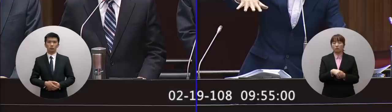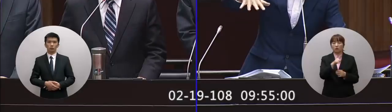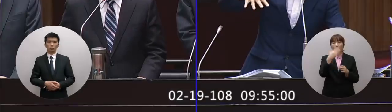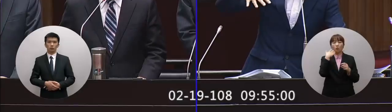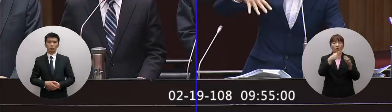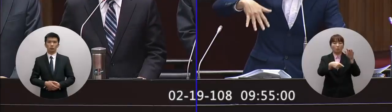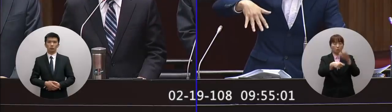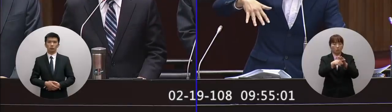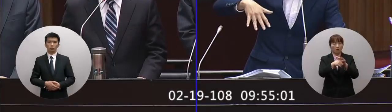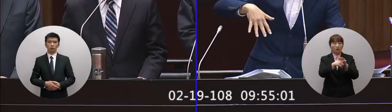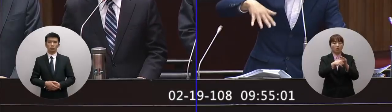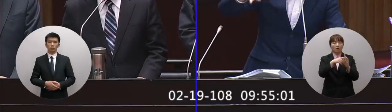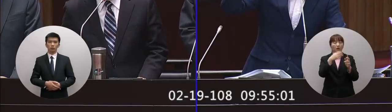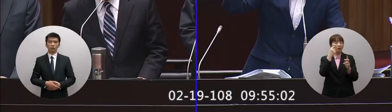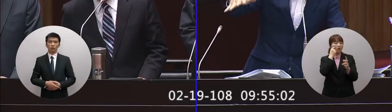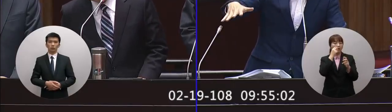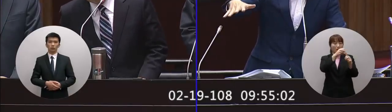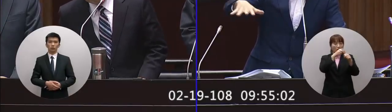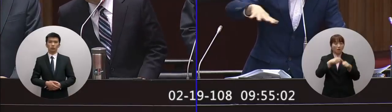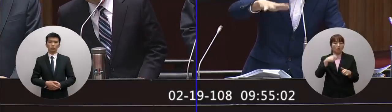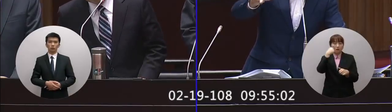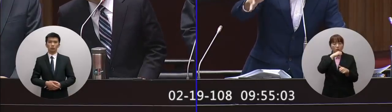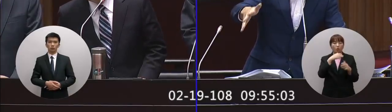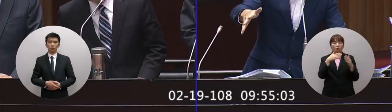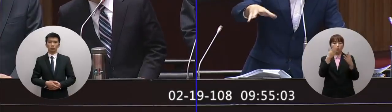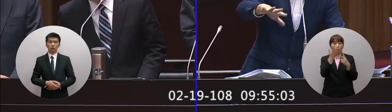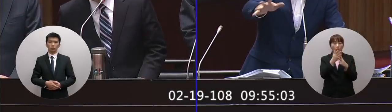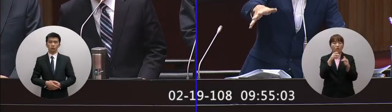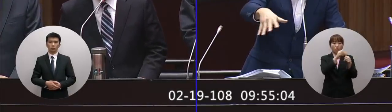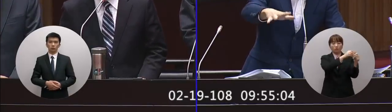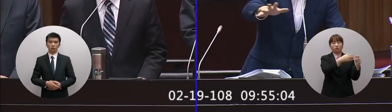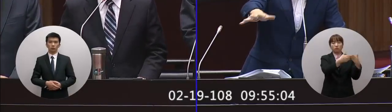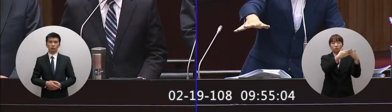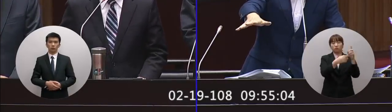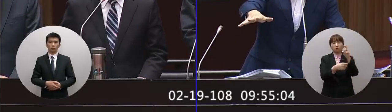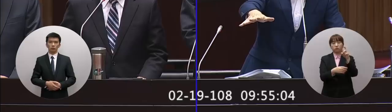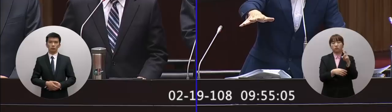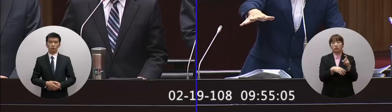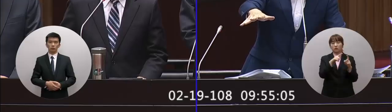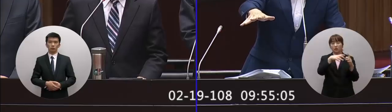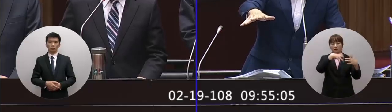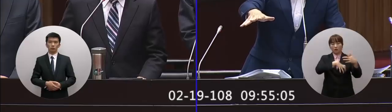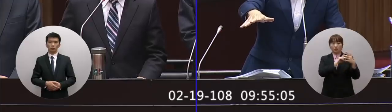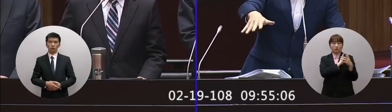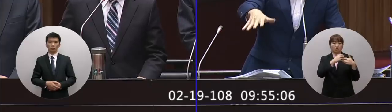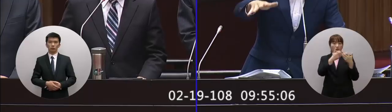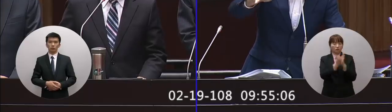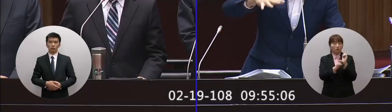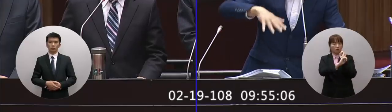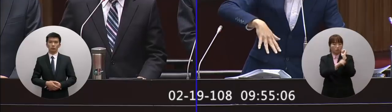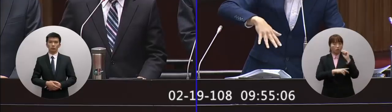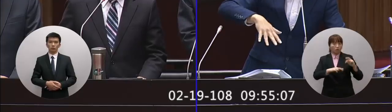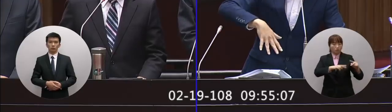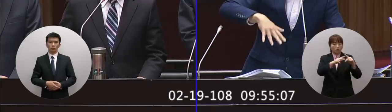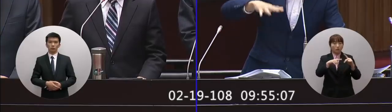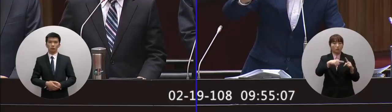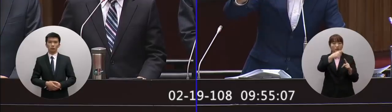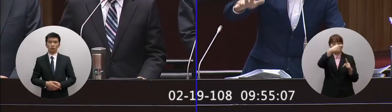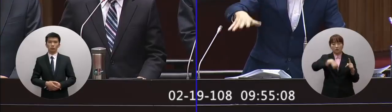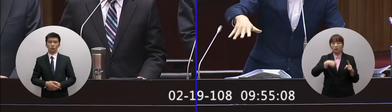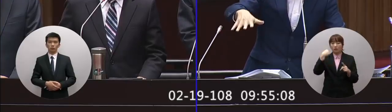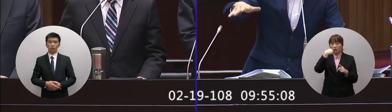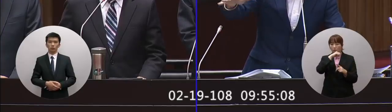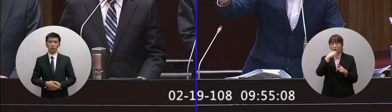犯法没办法引渡来台湾，也没办法到中国。如果修法之后，这当然他内部的修法，他不止来台湾，很可